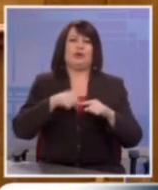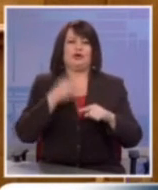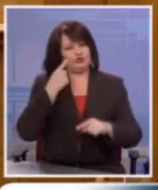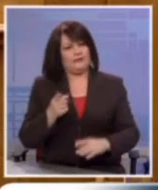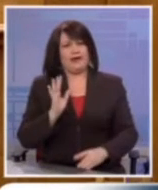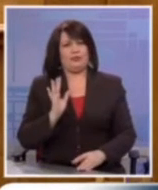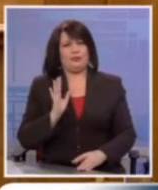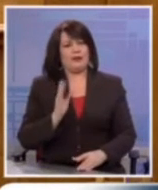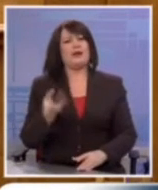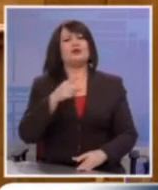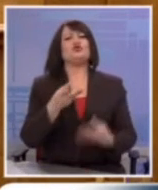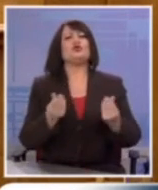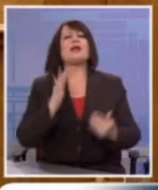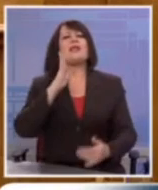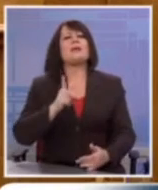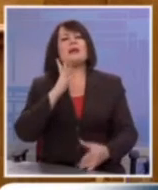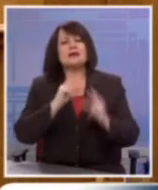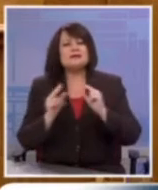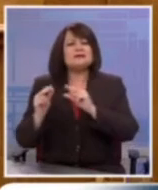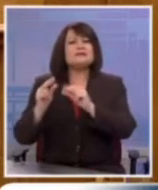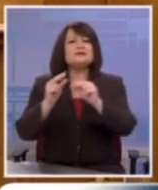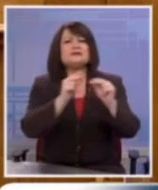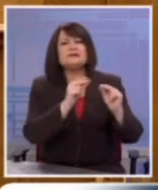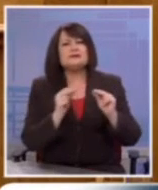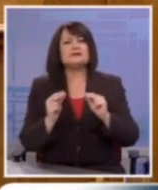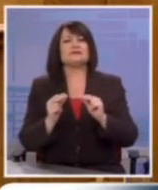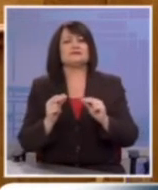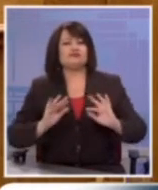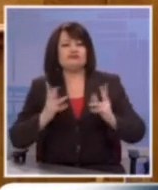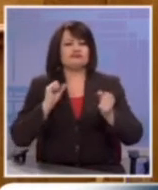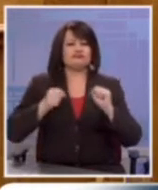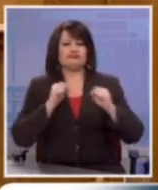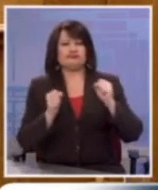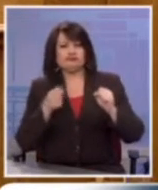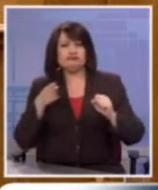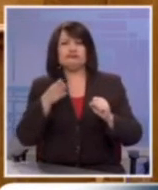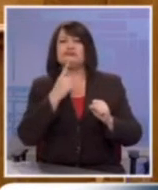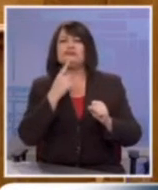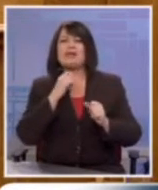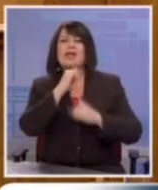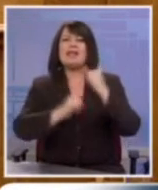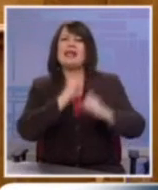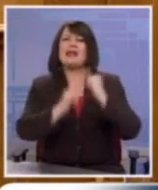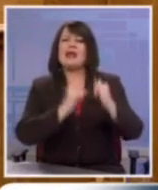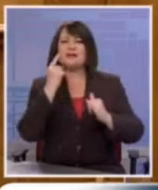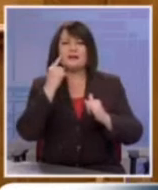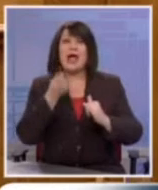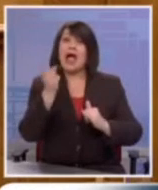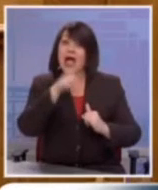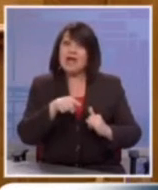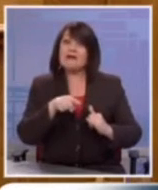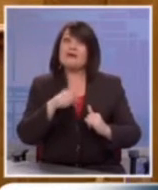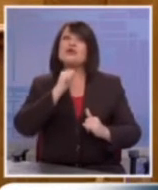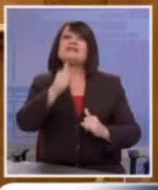μέσα από τις καθημερινές συζητήσεις, μέσα από τις κινητοποιήσεις, όπως αυτή που διάβασα στο διαδίκτυο ότι διοργανώνεται αύριο